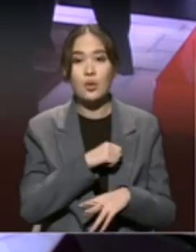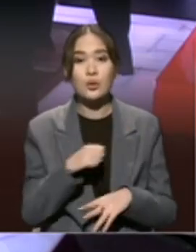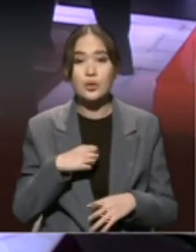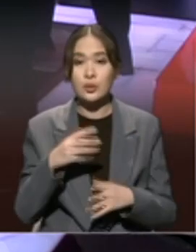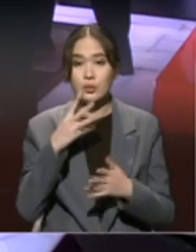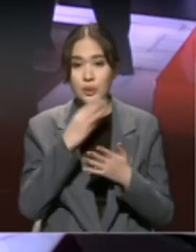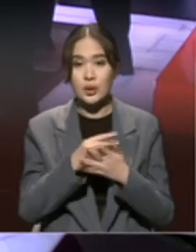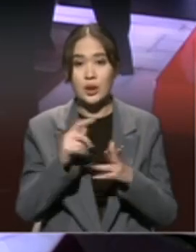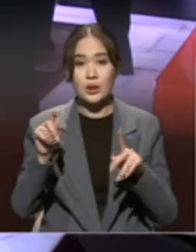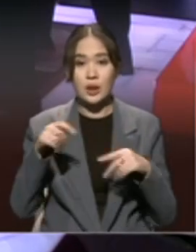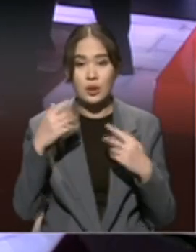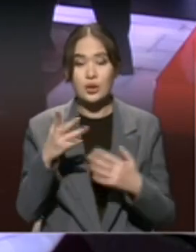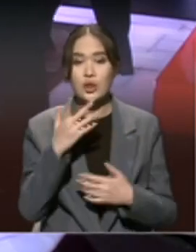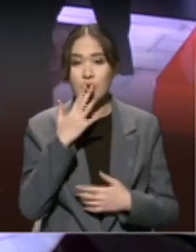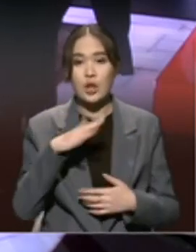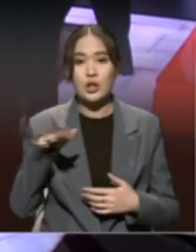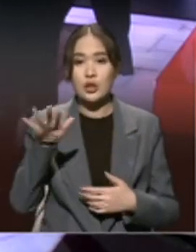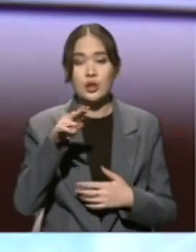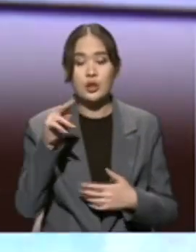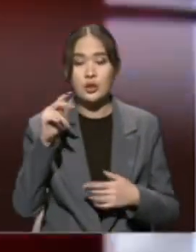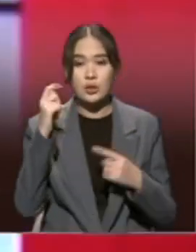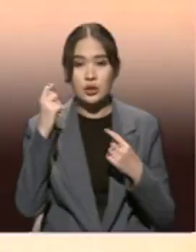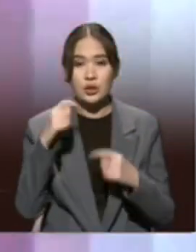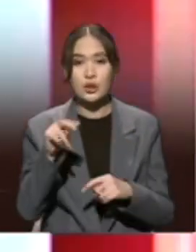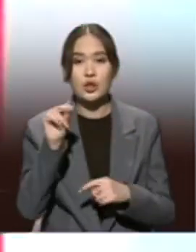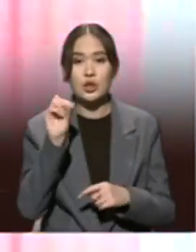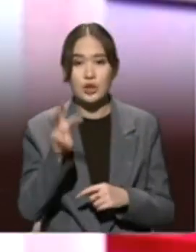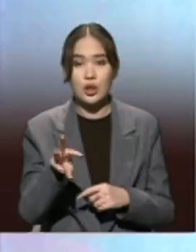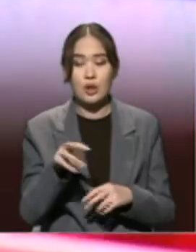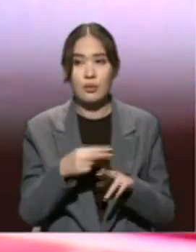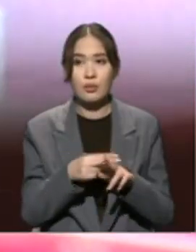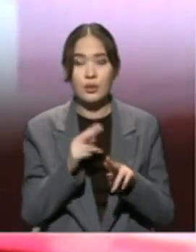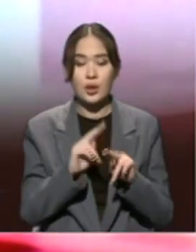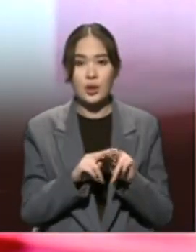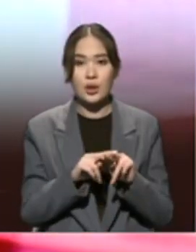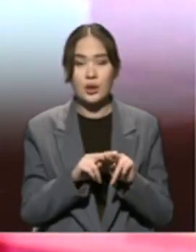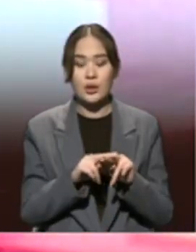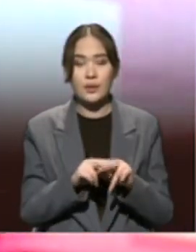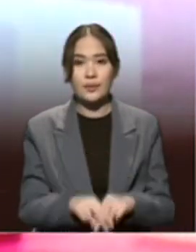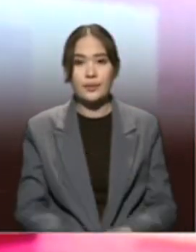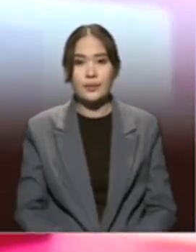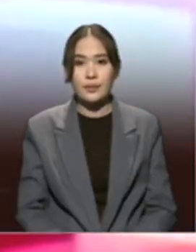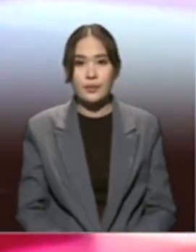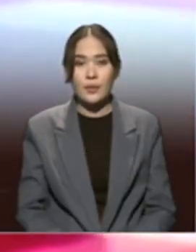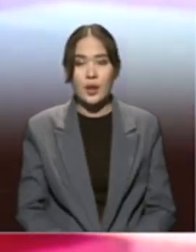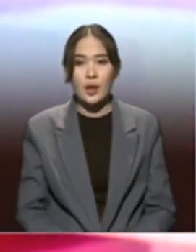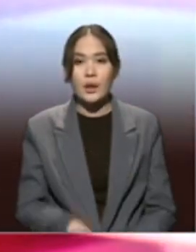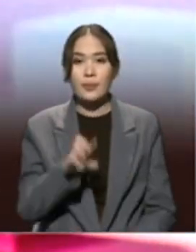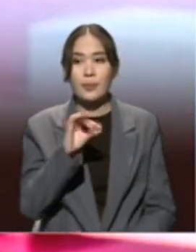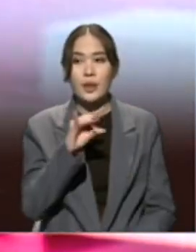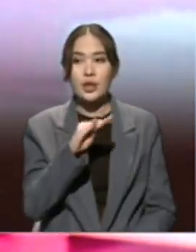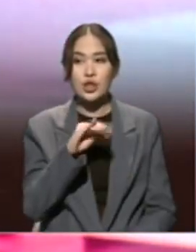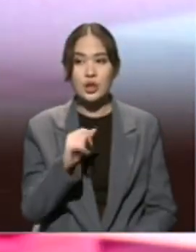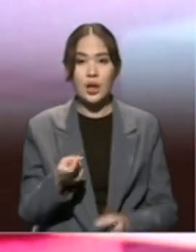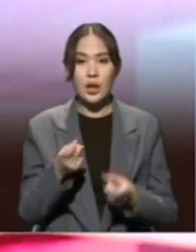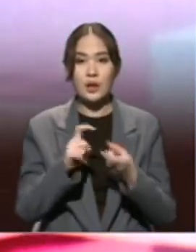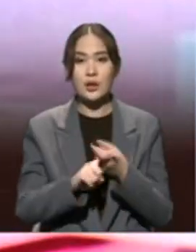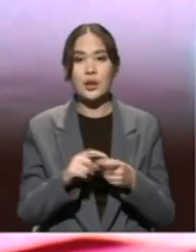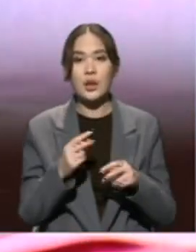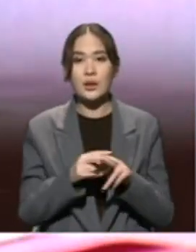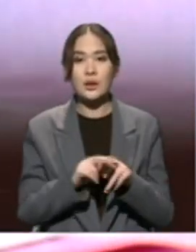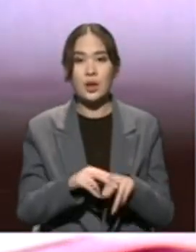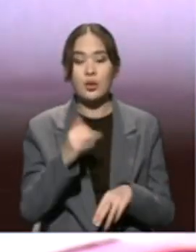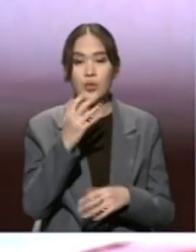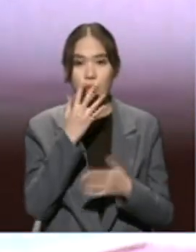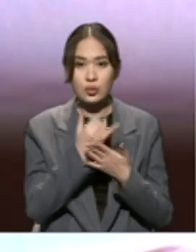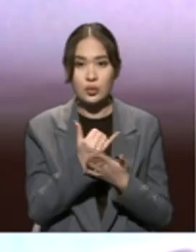сатқаннан шетелге сатқан жақсы көреді. Шетелге екінші, үшінші бағасын сатады. Не арқылы, биржа арқылы. Сондықтан бізге өзімізге жетпей